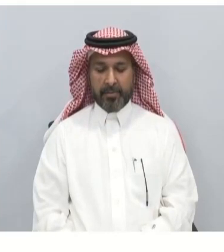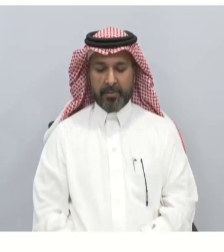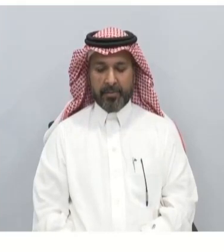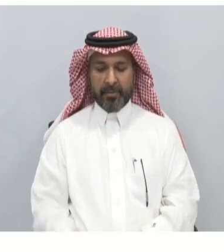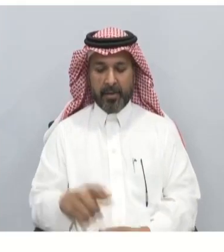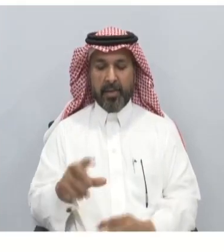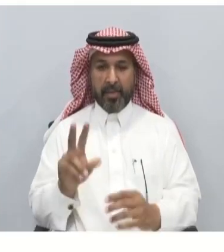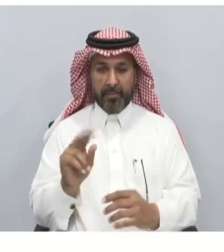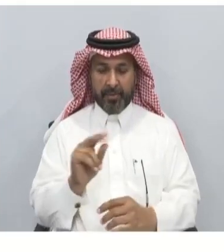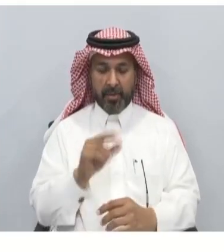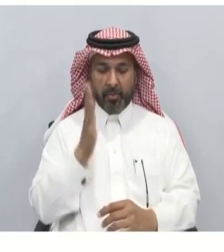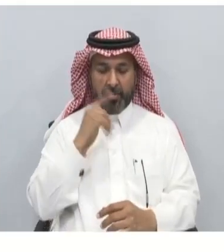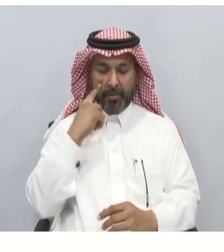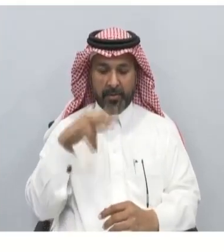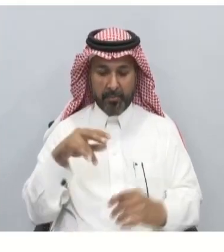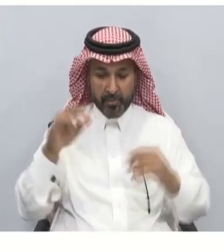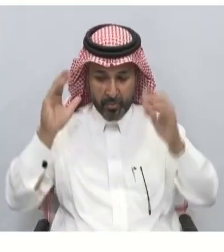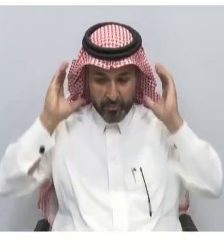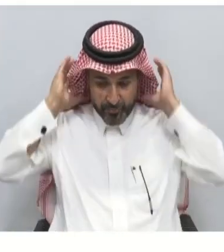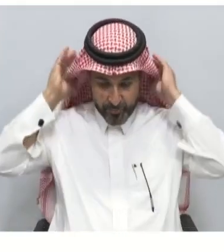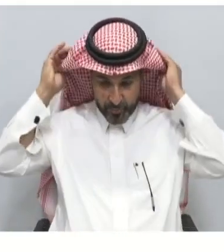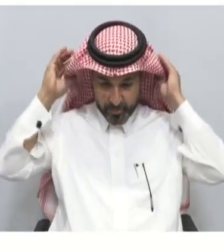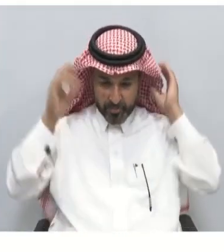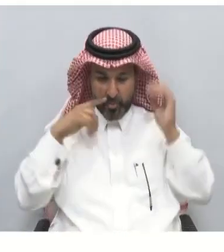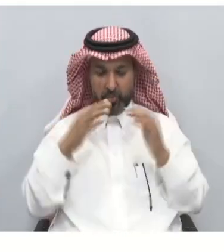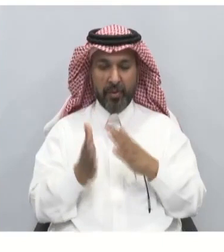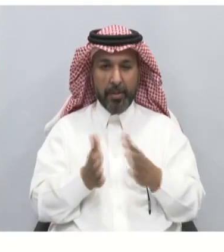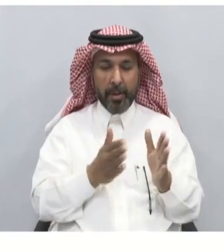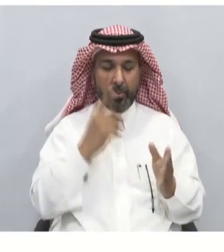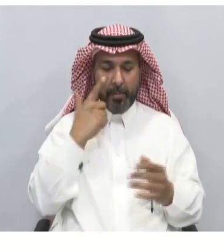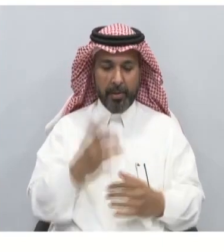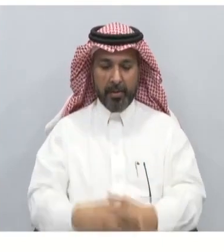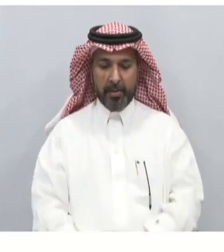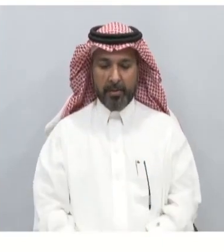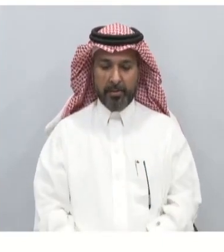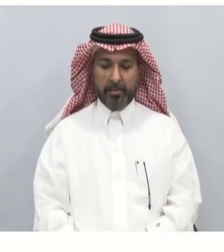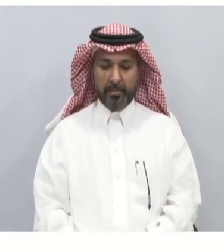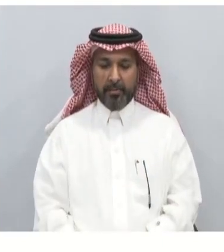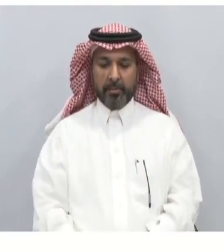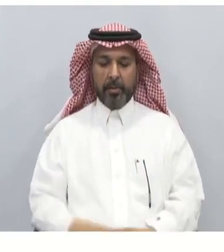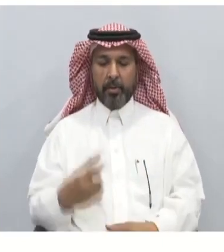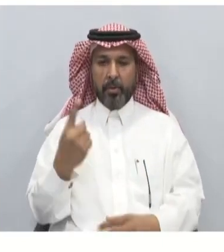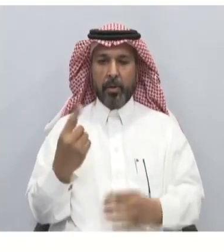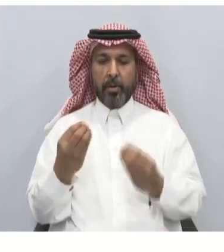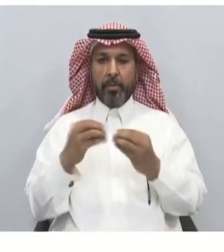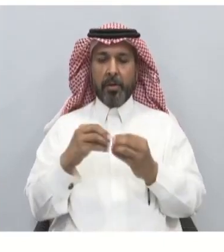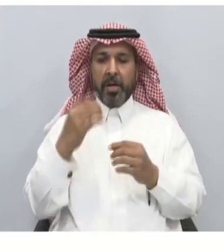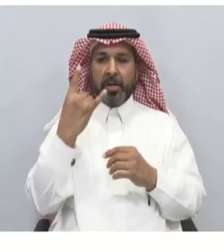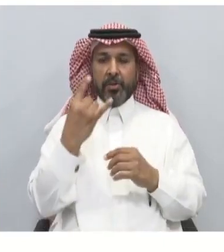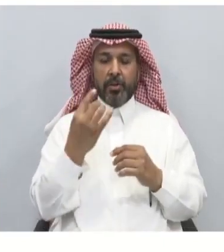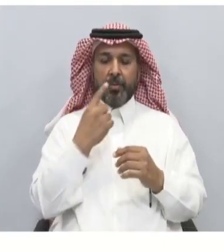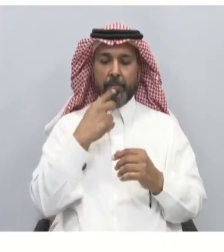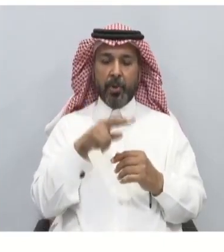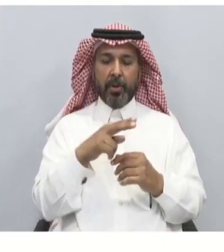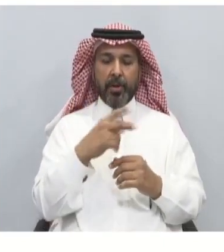المتتابعة حسابية ام لا؟ اذا كانت كذلك اوجد اساسها والحدود الثلاثة التالية فيها، ما رأيكم؟ 1 ثم 10 ثم 100 ثم 1000